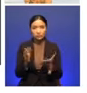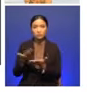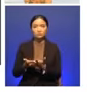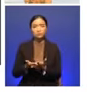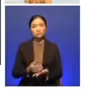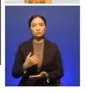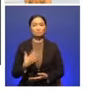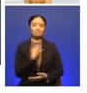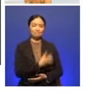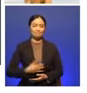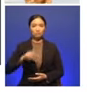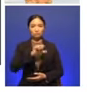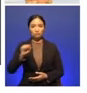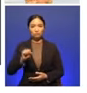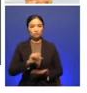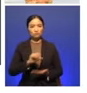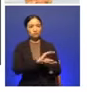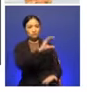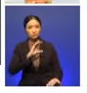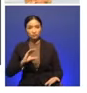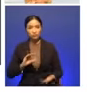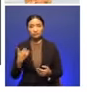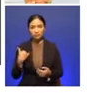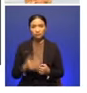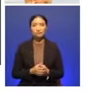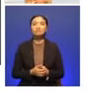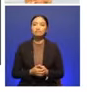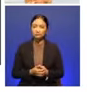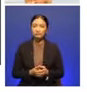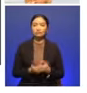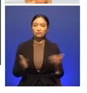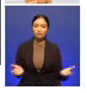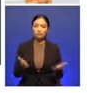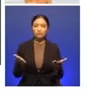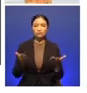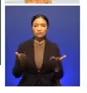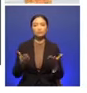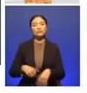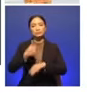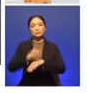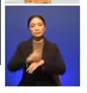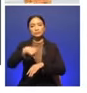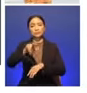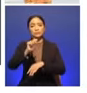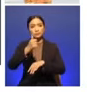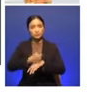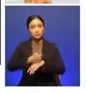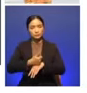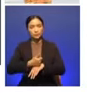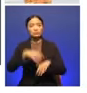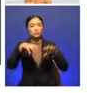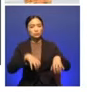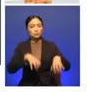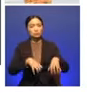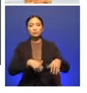ากสร้างสรรค์โอกาสแล้วก็ต่อมาก็ได้รับทุนสนับสนุนจากทางผอ.เนี่ยนะครับสำนักกลุ่มประชากรเฉ